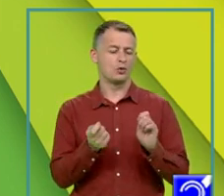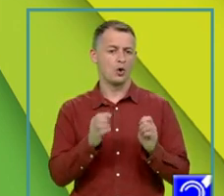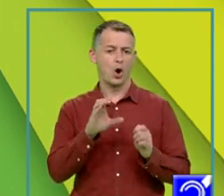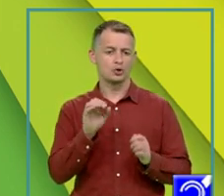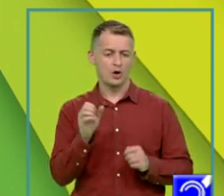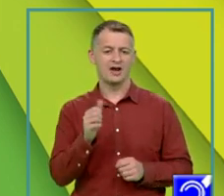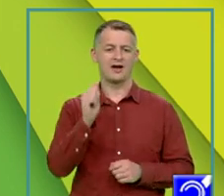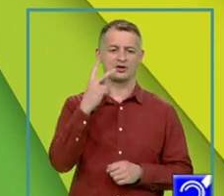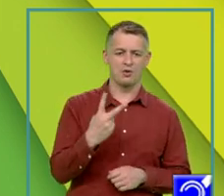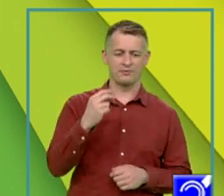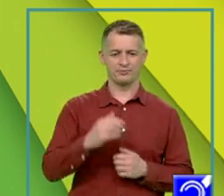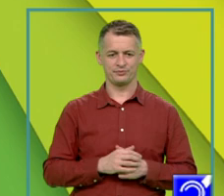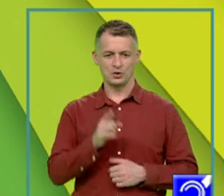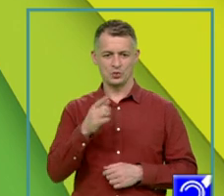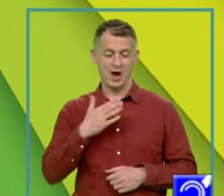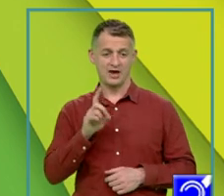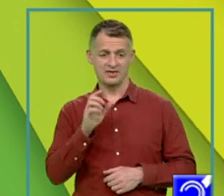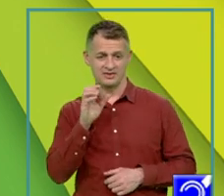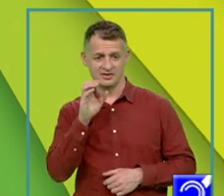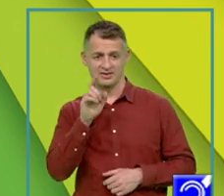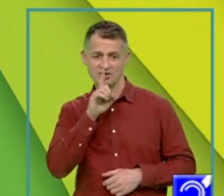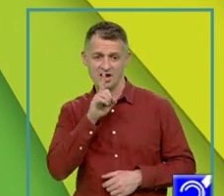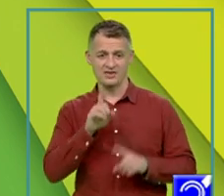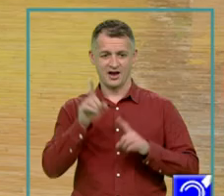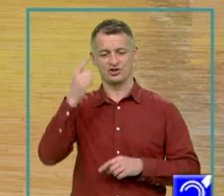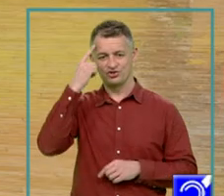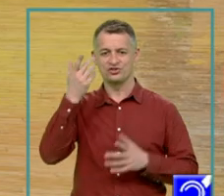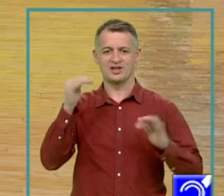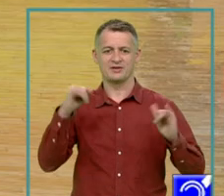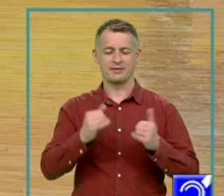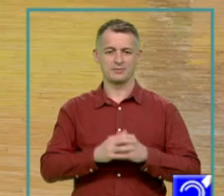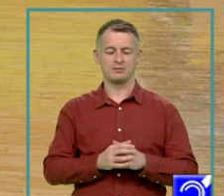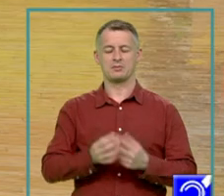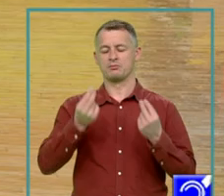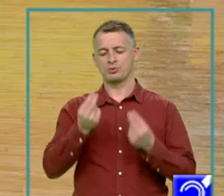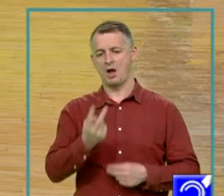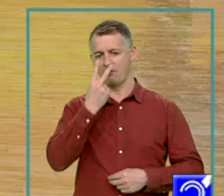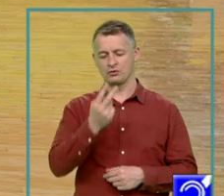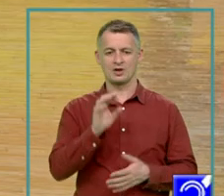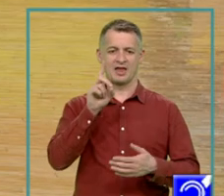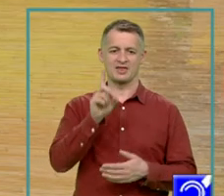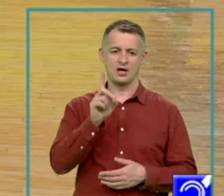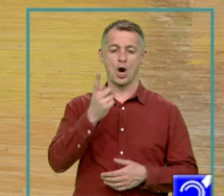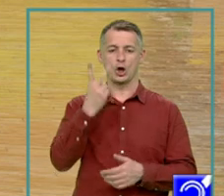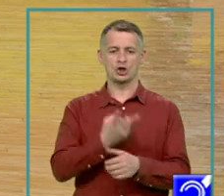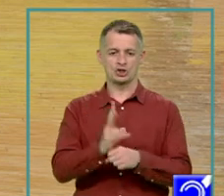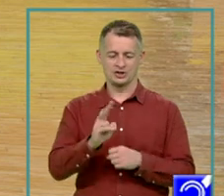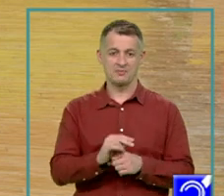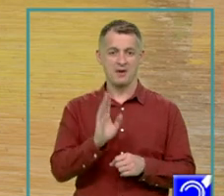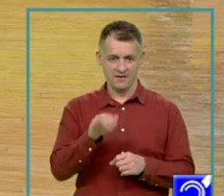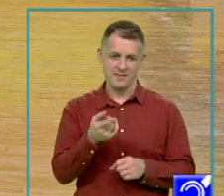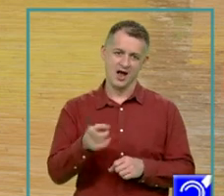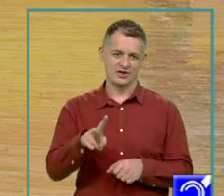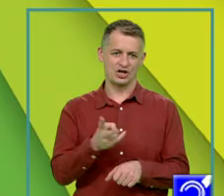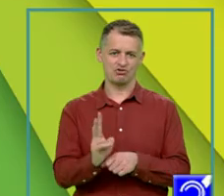tu ai tot ceea Dacă ai știi ce sa întâmplat bun am văzut la punctul de o greșeală mai avem vreo